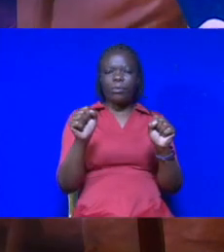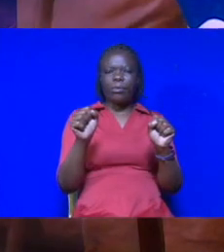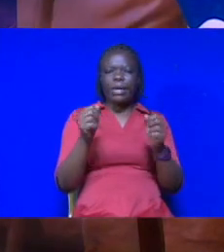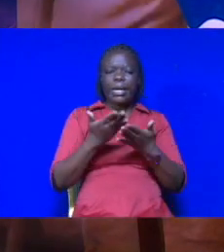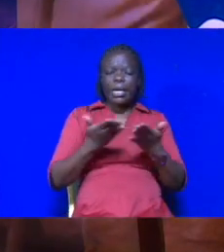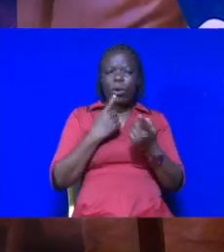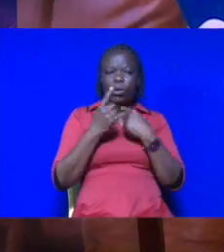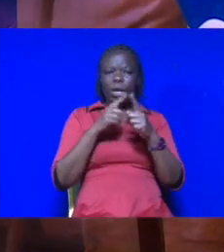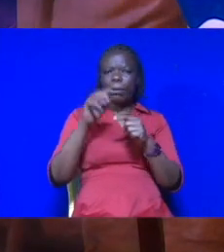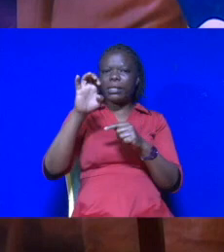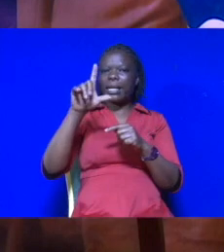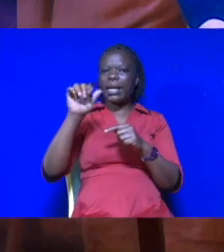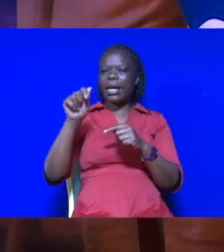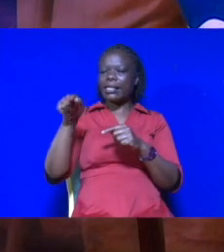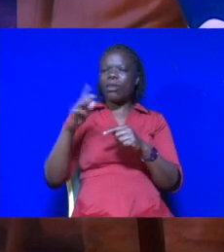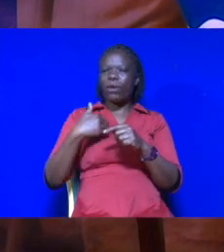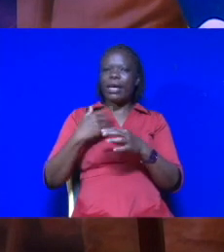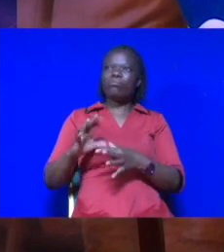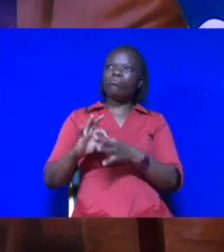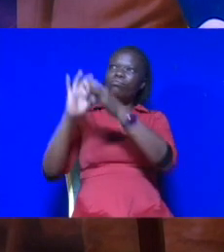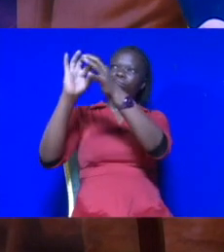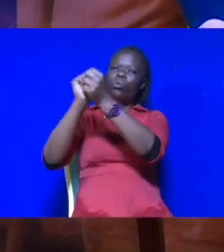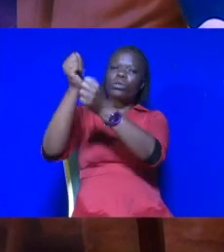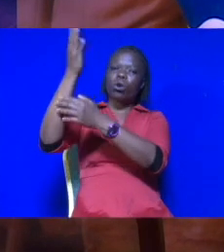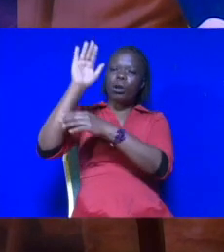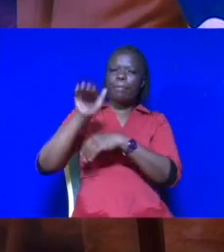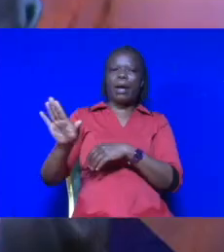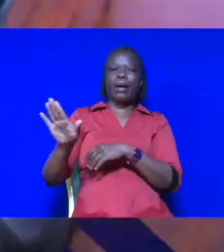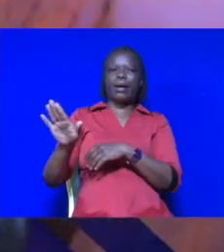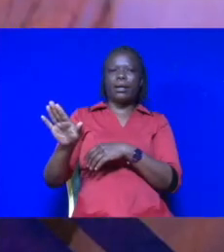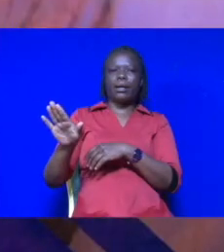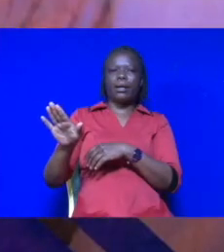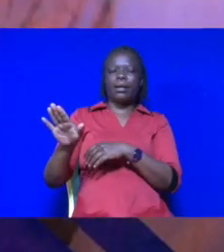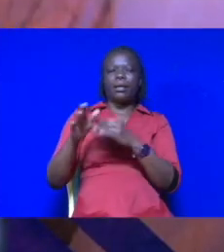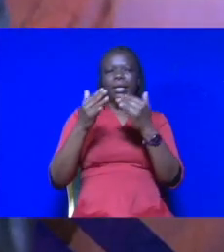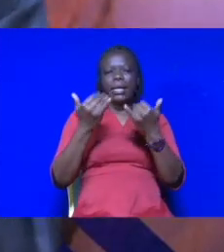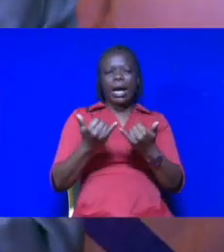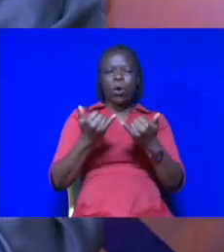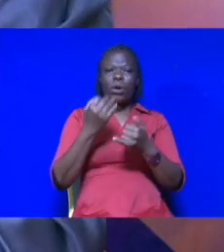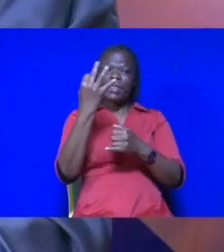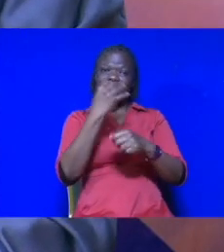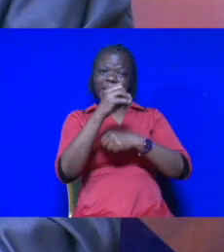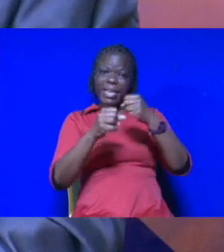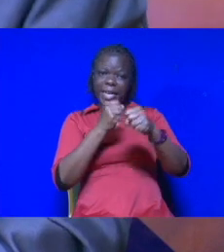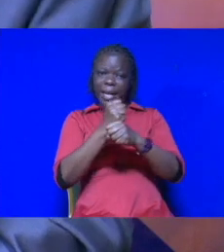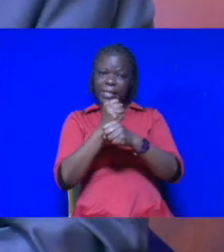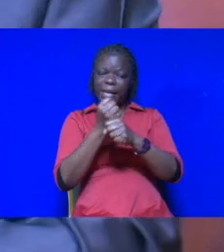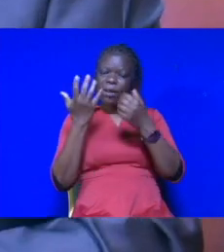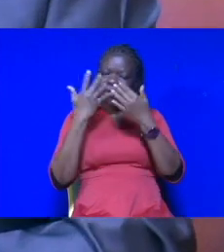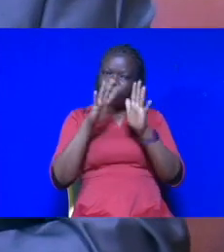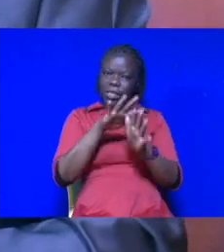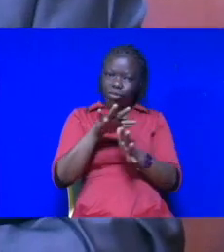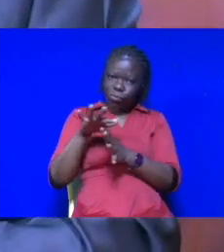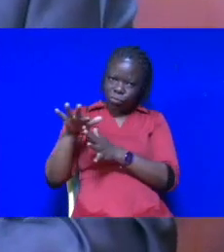Hapa tunazungumza Elia alikuwa na uhusiano na Mungu wake. Sasa miaka mitatu imepita.